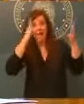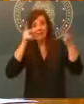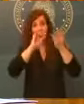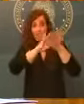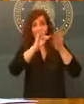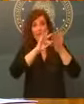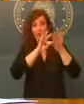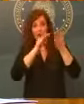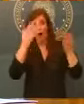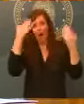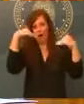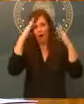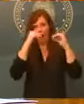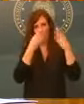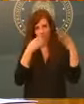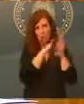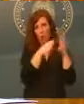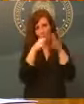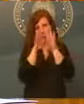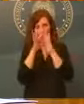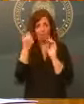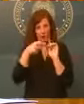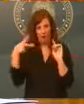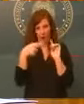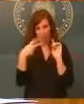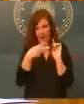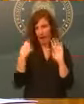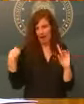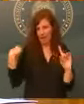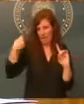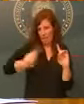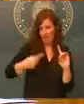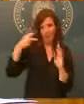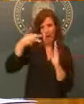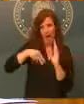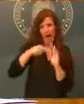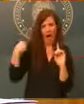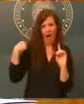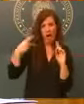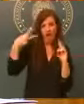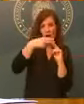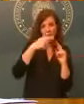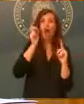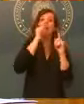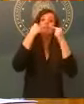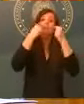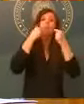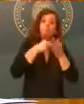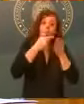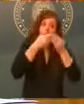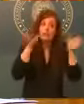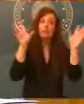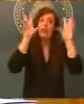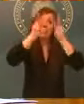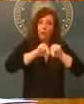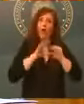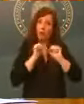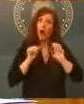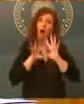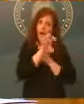dimensionamento scolastico che è stato fatto negli anni. Anche quelli sono edifici che possiamo recuperare.